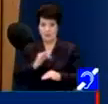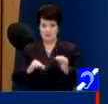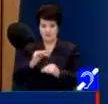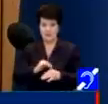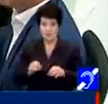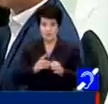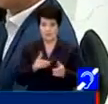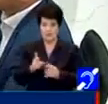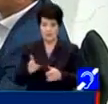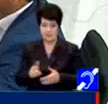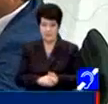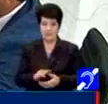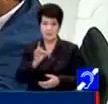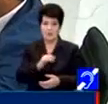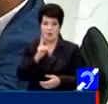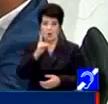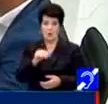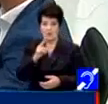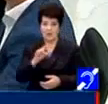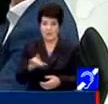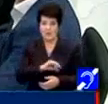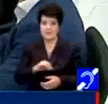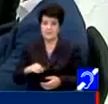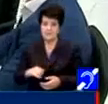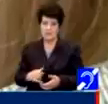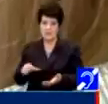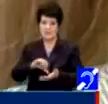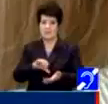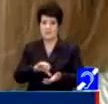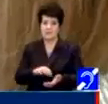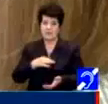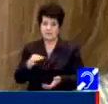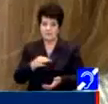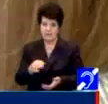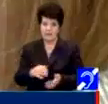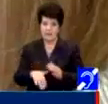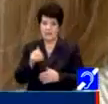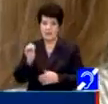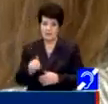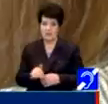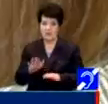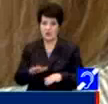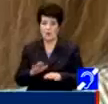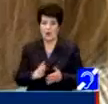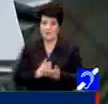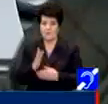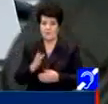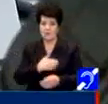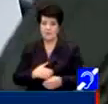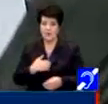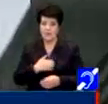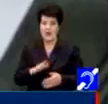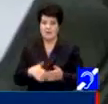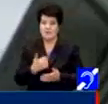pregătim modificări la alegeri. Ruslan Codreanu este singurul care și-a dorit să participe independent la alegerile locale pentru funcția de primar